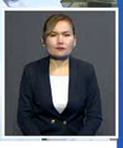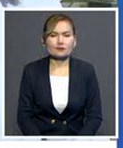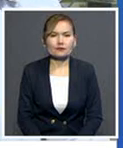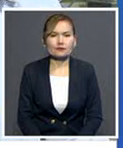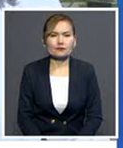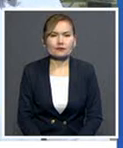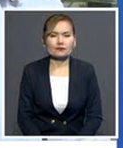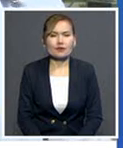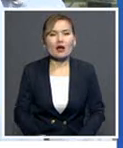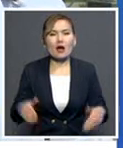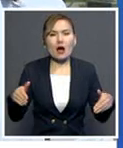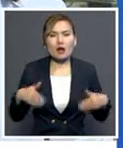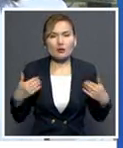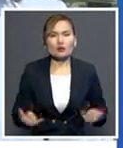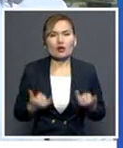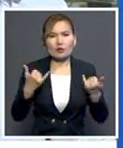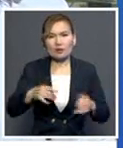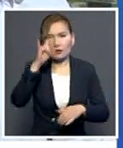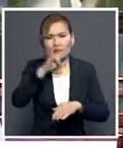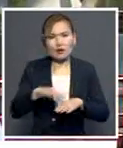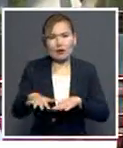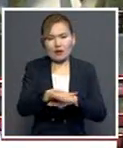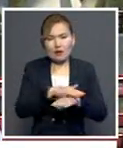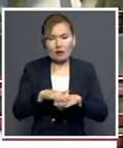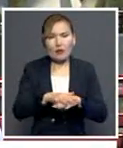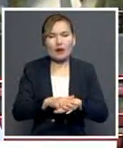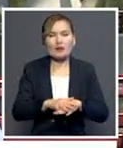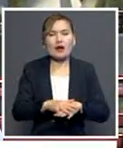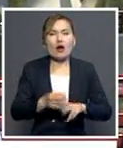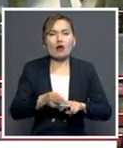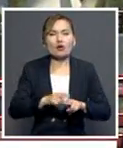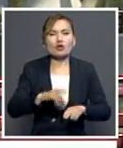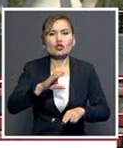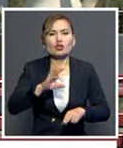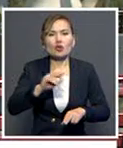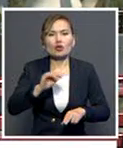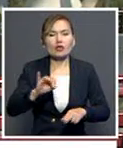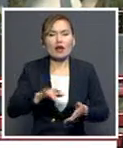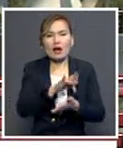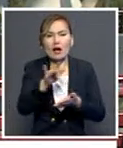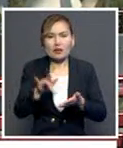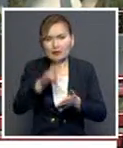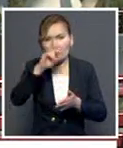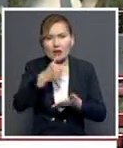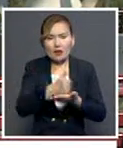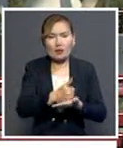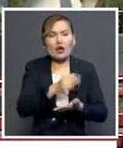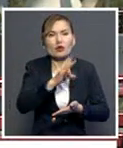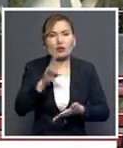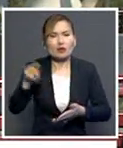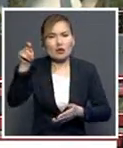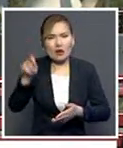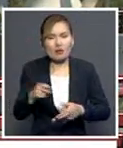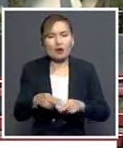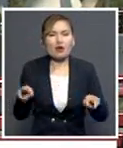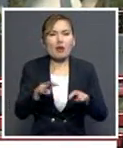Рахмет, Шерхан. Армысыздар, құрметті көрермен, елбасының Сочи қаласындағы жоғары еуразиялық экономикалық кеңес отырысынан кейінгі жұмыс